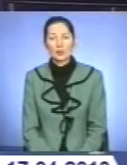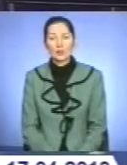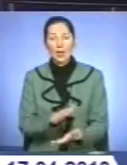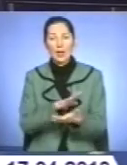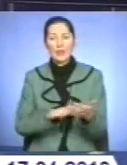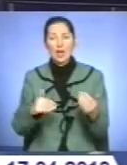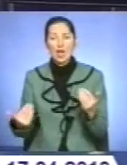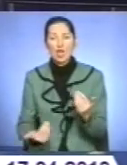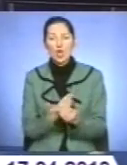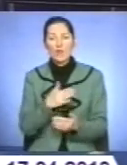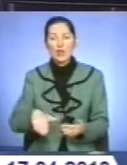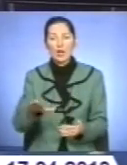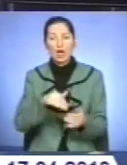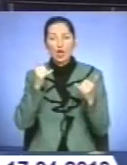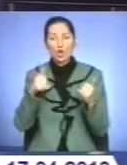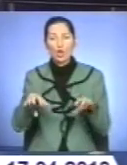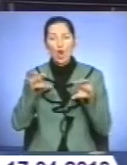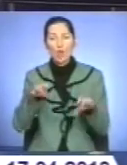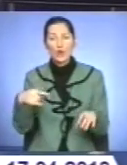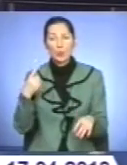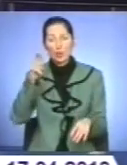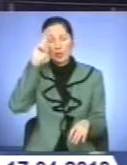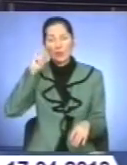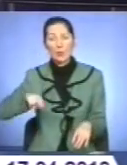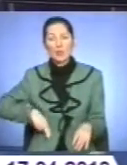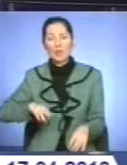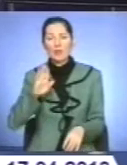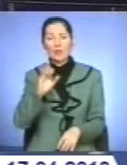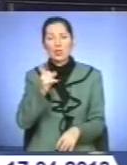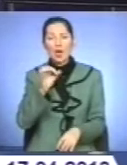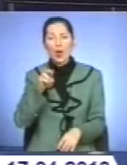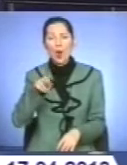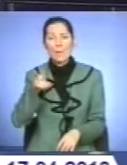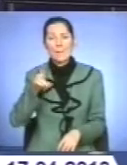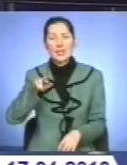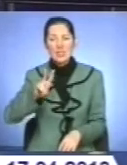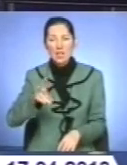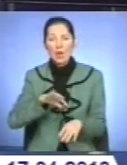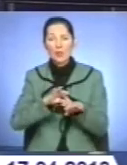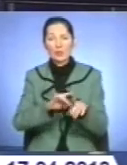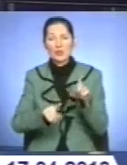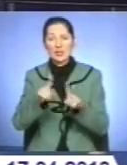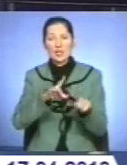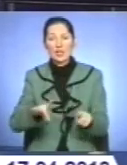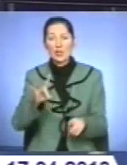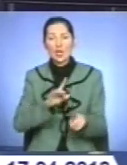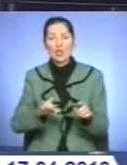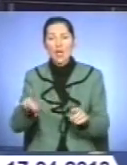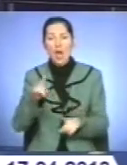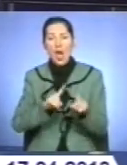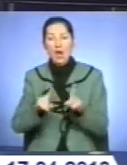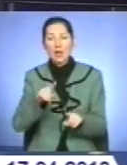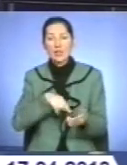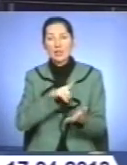далі до новин краю. Сьогодні голова обласної державної адміністрації Валентин Хоптян провів засідання регіональної ради з питань взаємодії